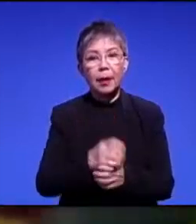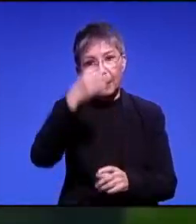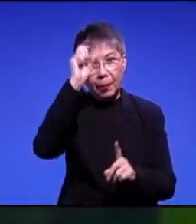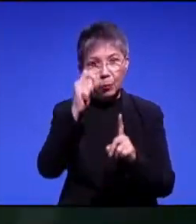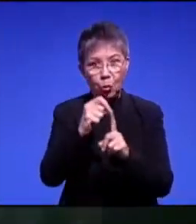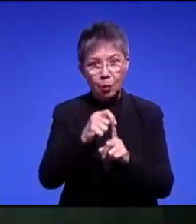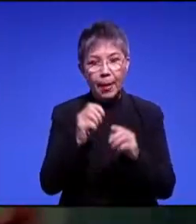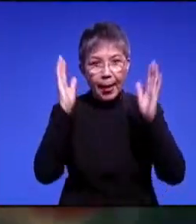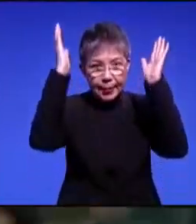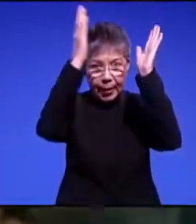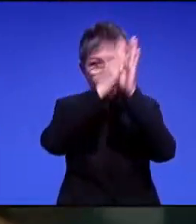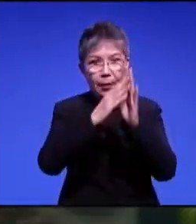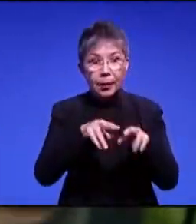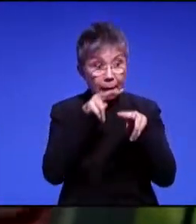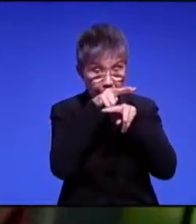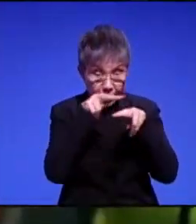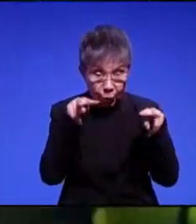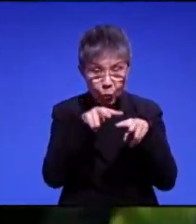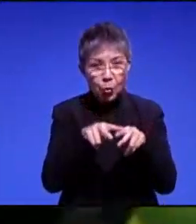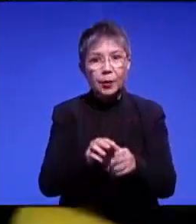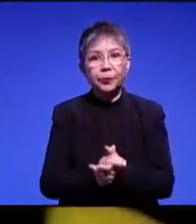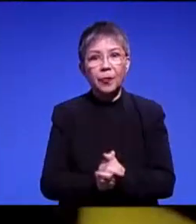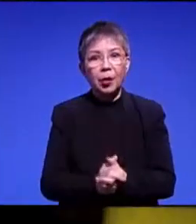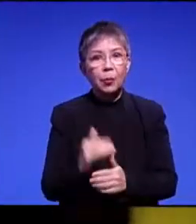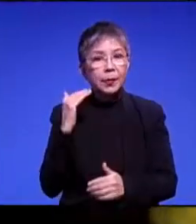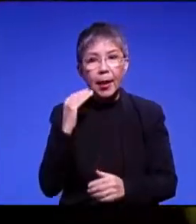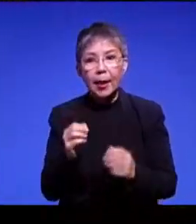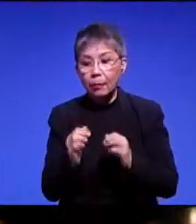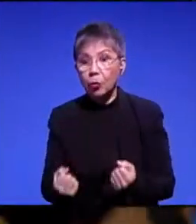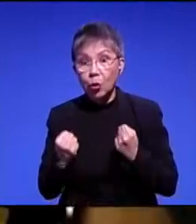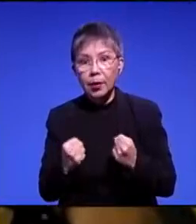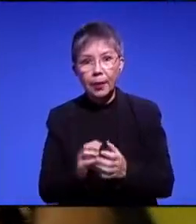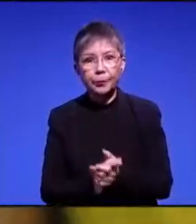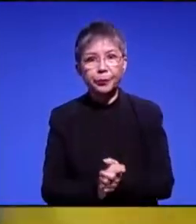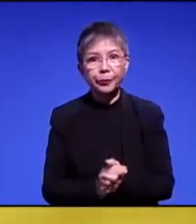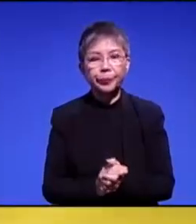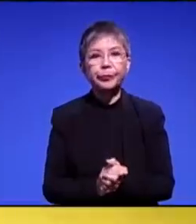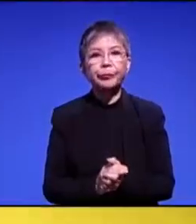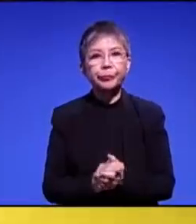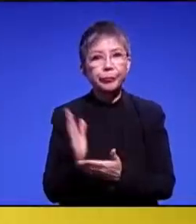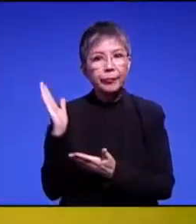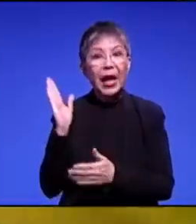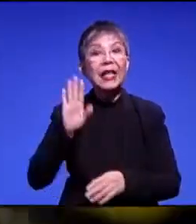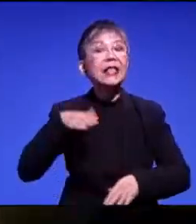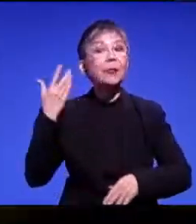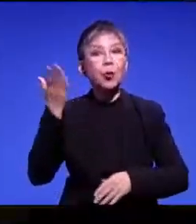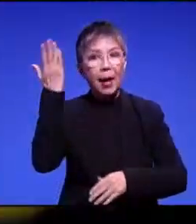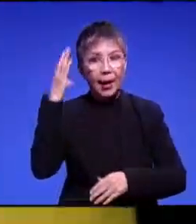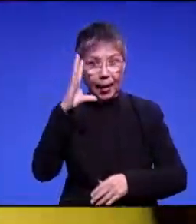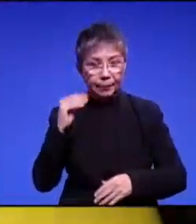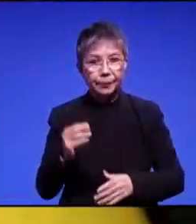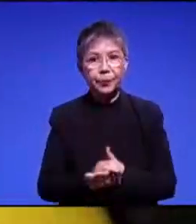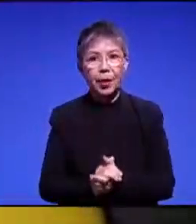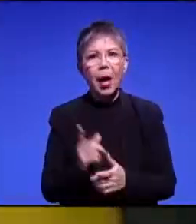Pemkot Makassar yang melakukan operasi justisi menjaga protokol kesehatan dari virus corona Sabtu malam. Keributan